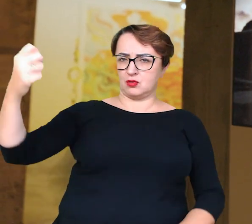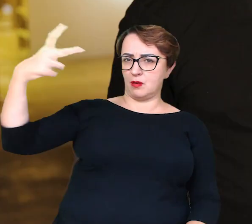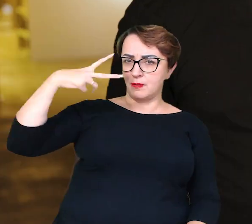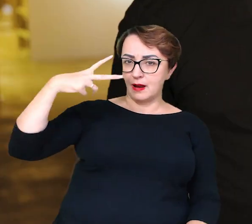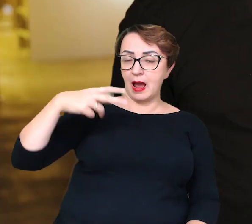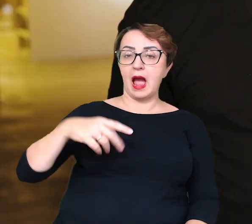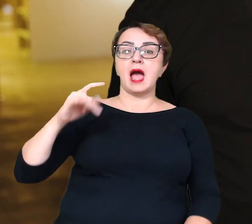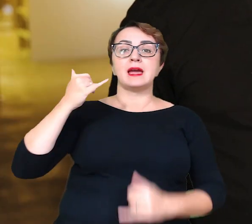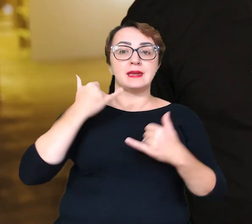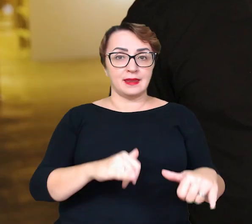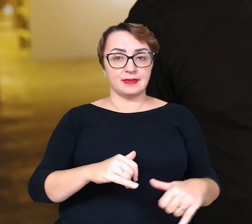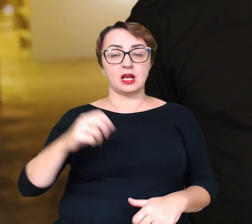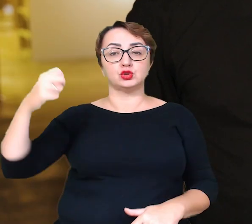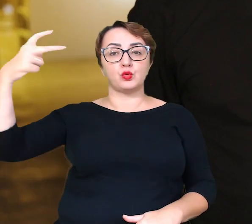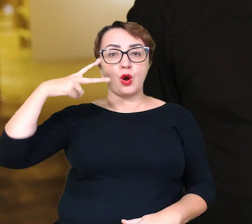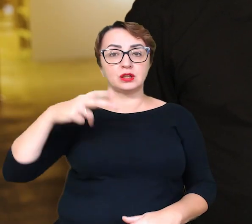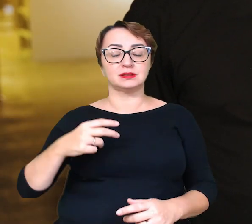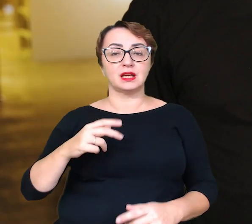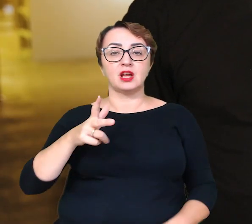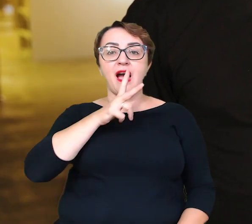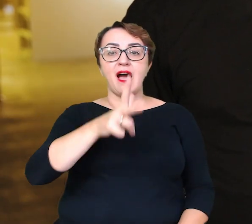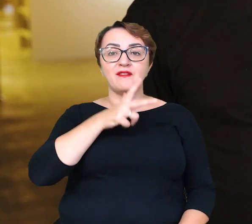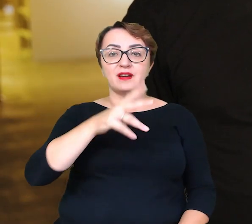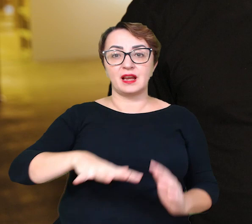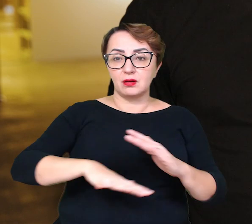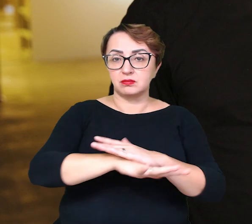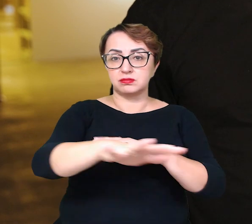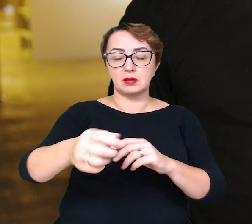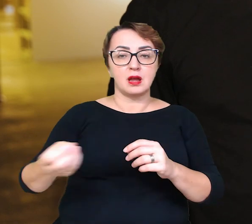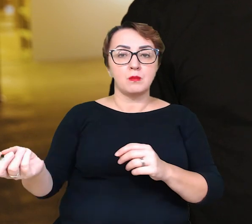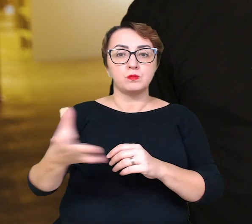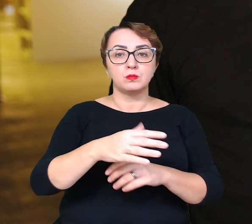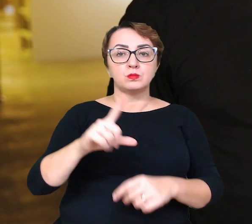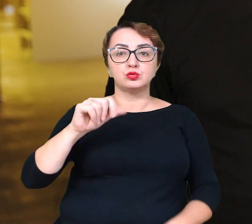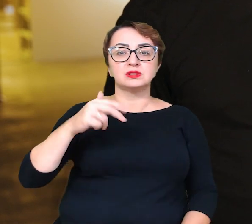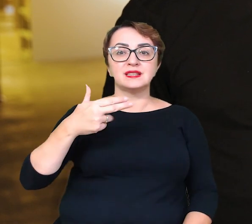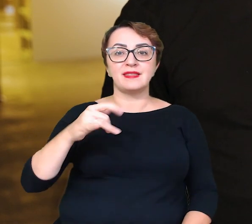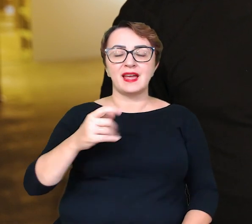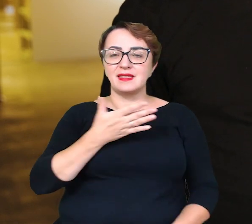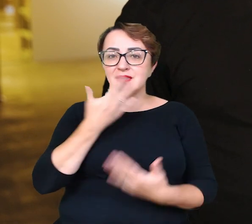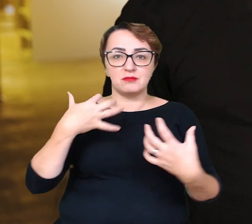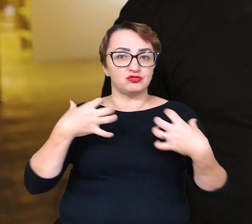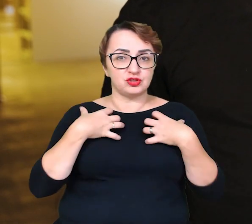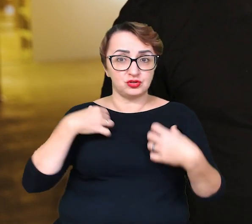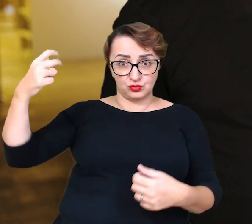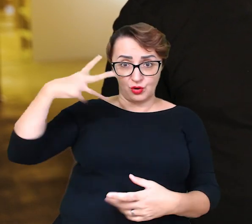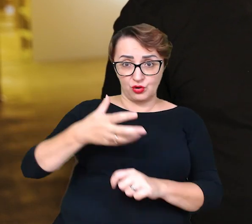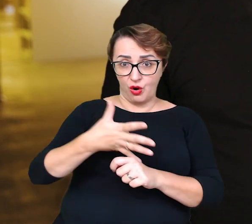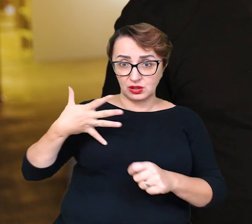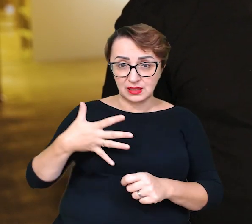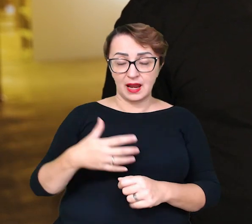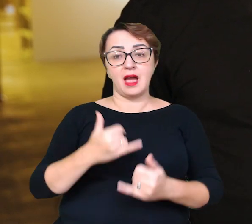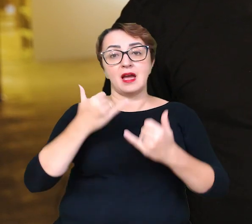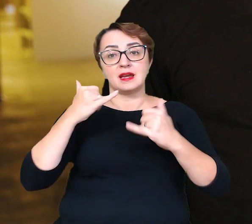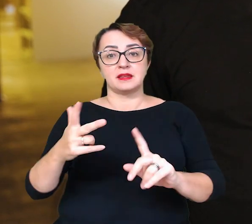które wypala obszary subsaharyjskiej Afryki i czyni je niezdatnymi do życia. I jeszcze być może czym innym jest